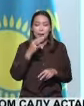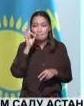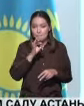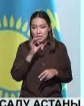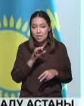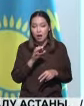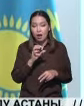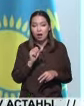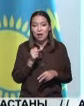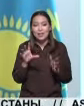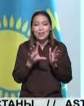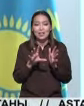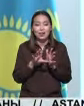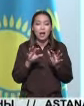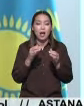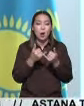5 месяцев, по электрокабельным